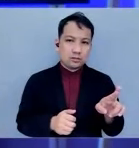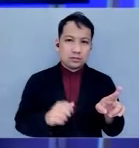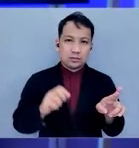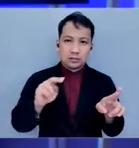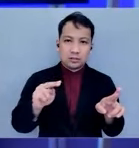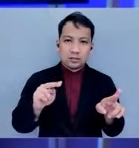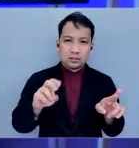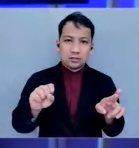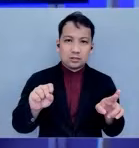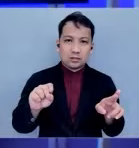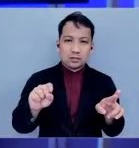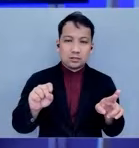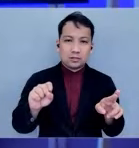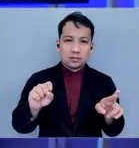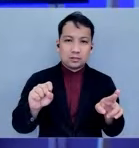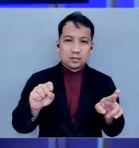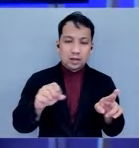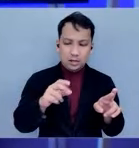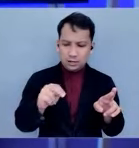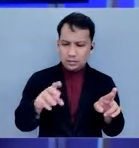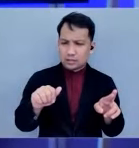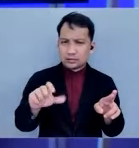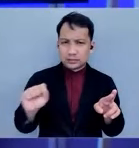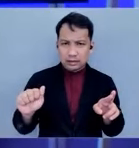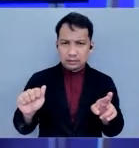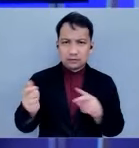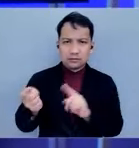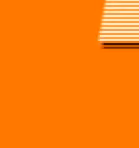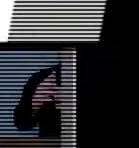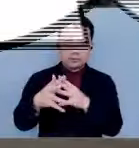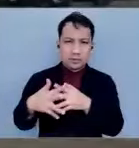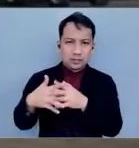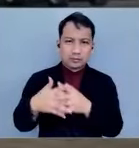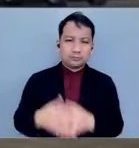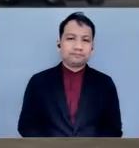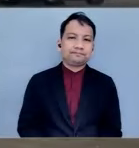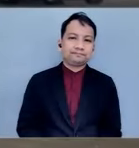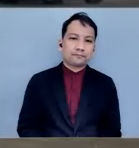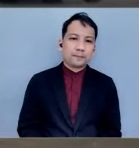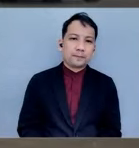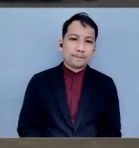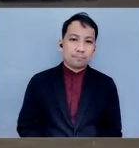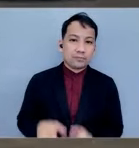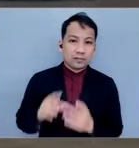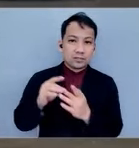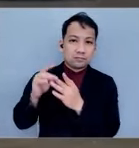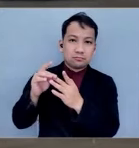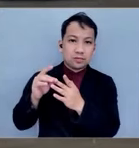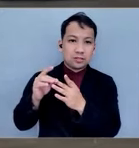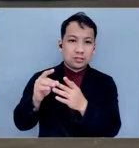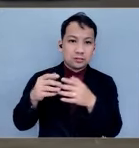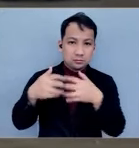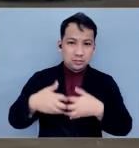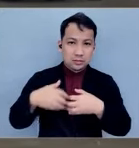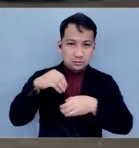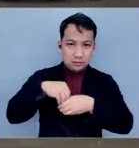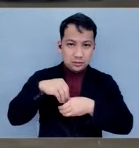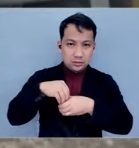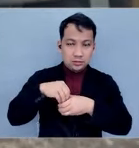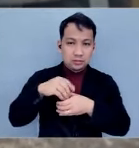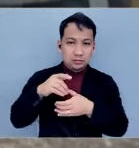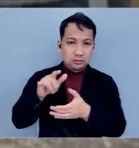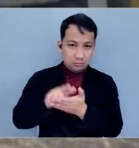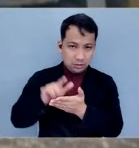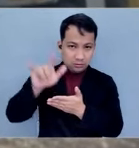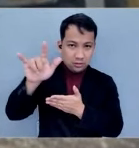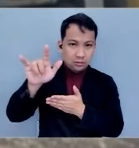and Space Administration o NASA ng Amerika. Gamit ang mga espesyal na aparato sa loob ng surveillance plane,